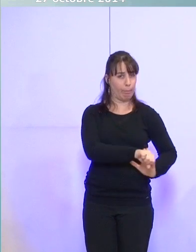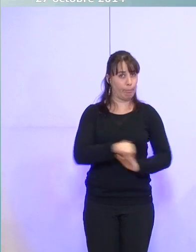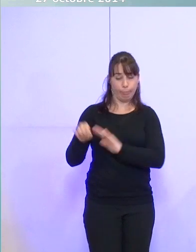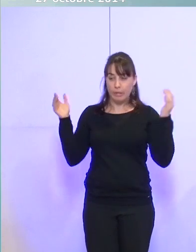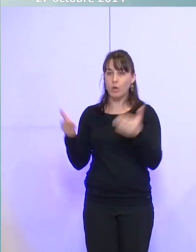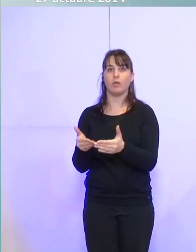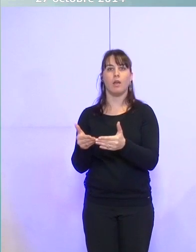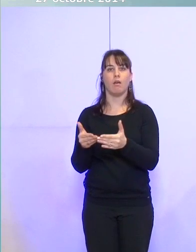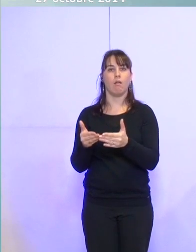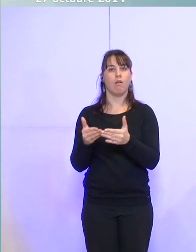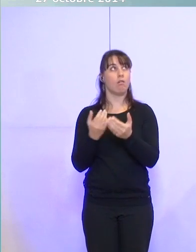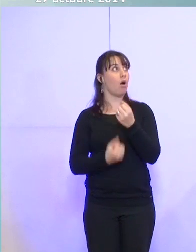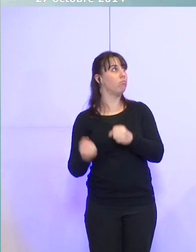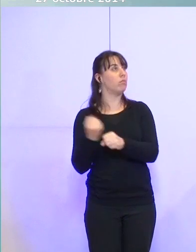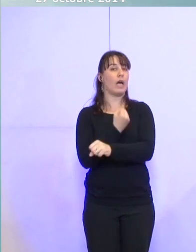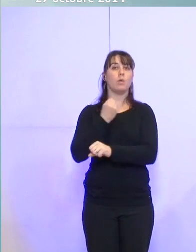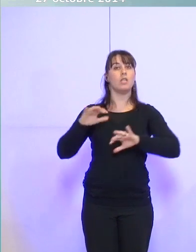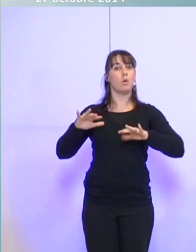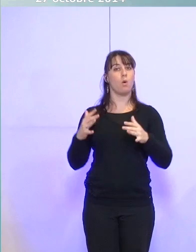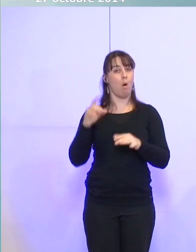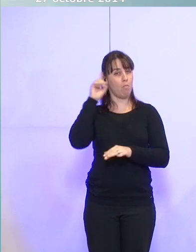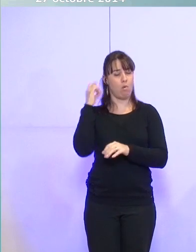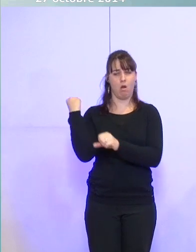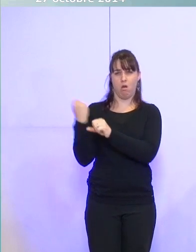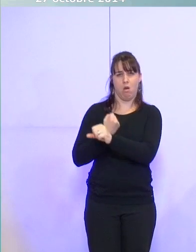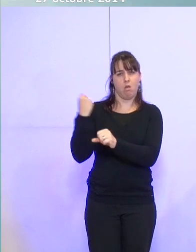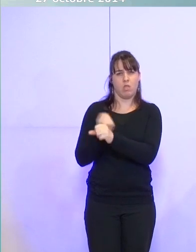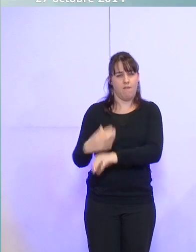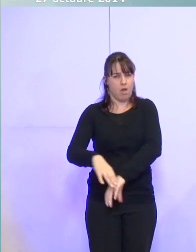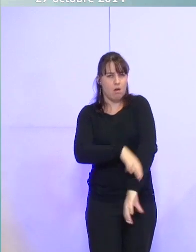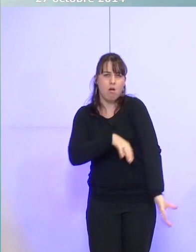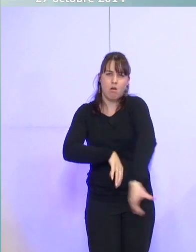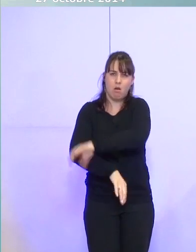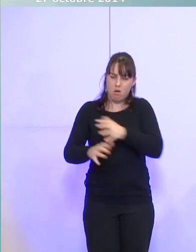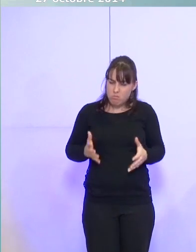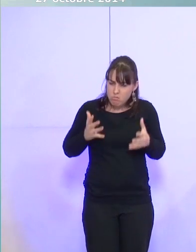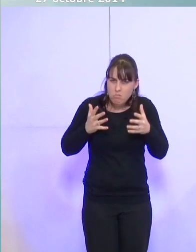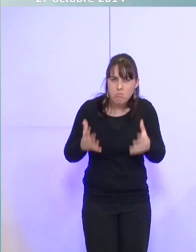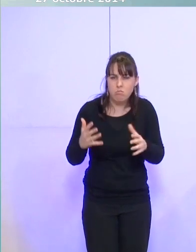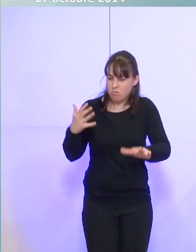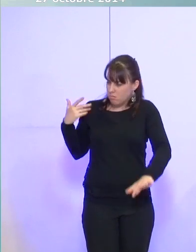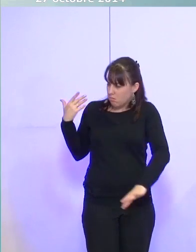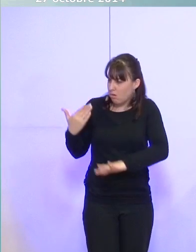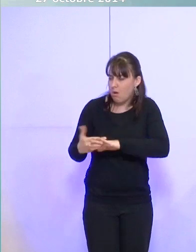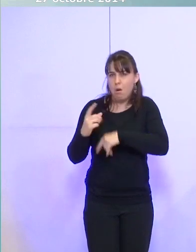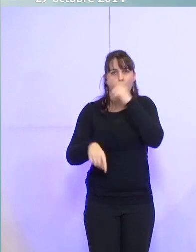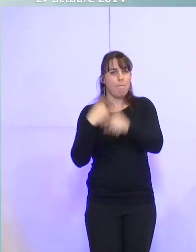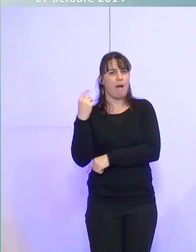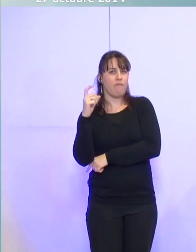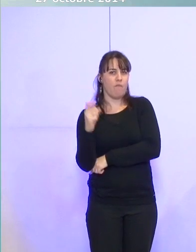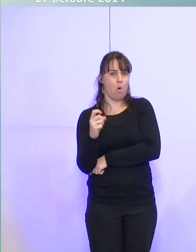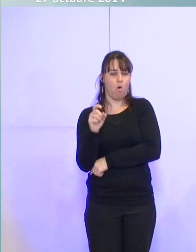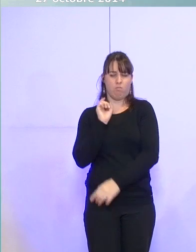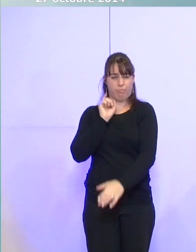rendue possible également par le travail acharné pour remettre cette eau dans un service